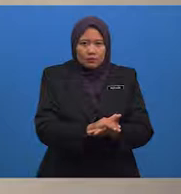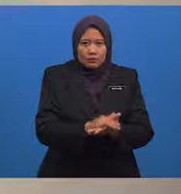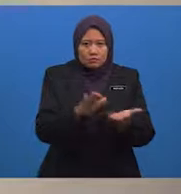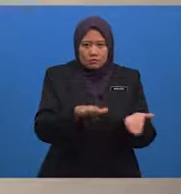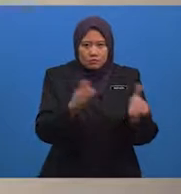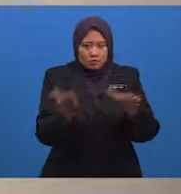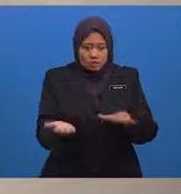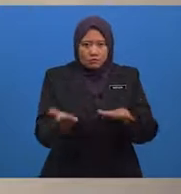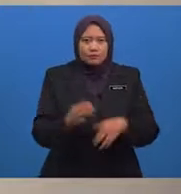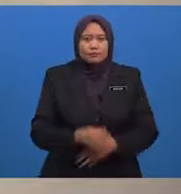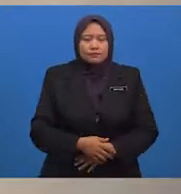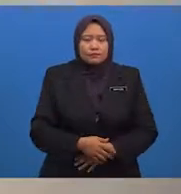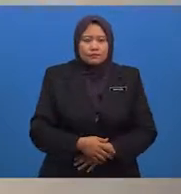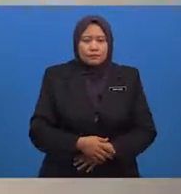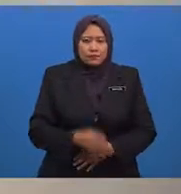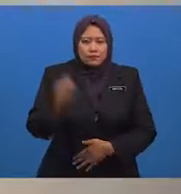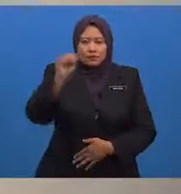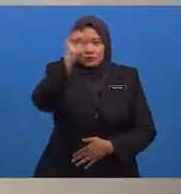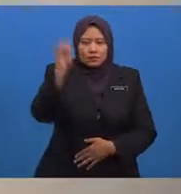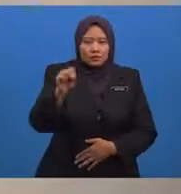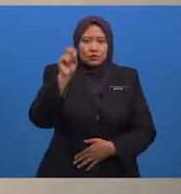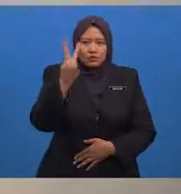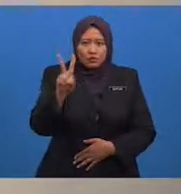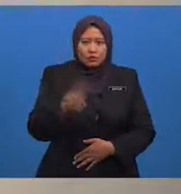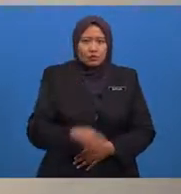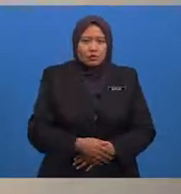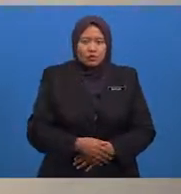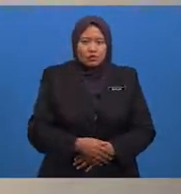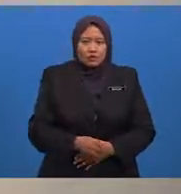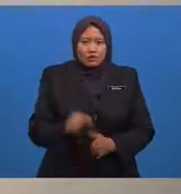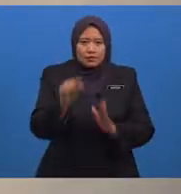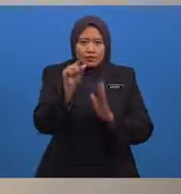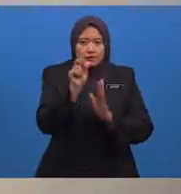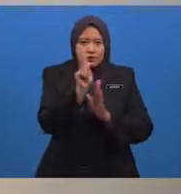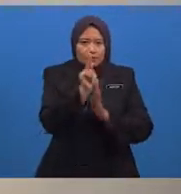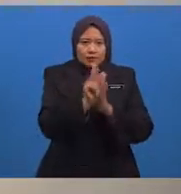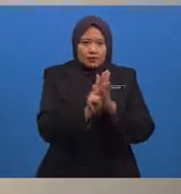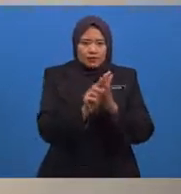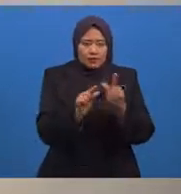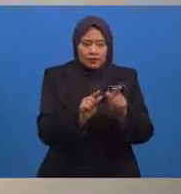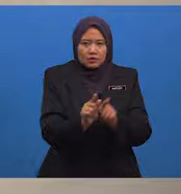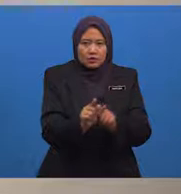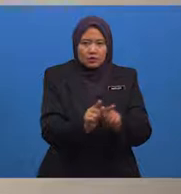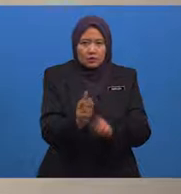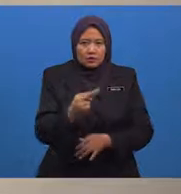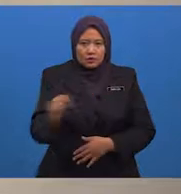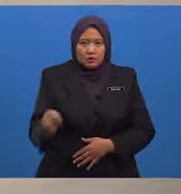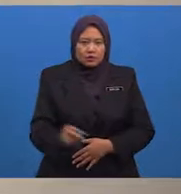Persoalan kedua dalam drama ini ialah persoalan kegigihan meneruskan pelajaran.